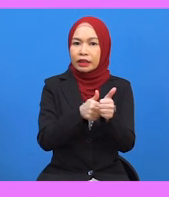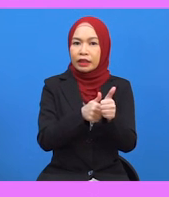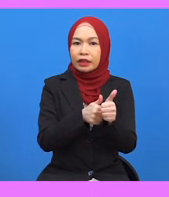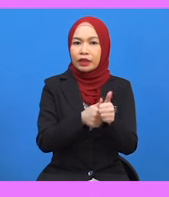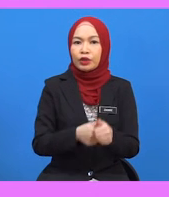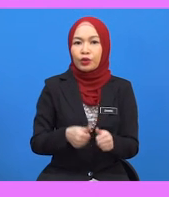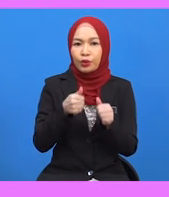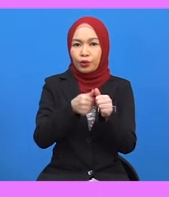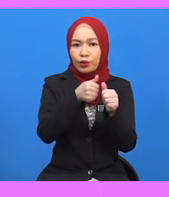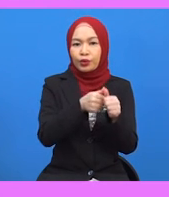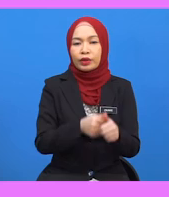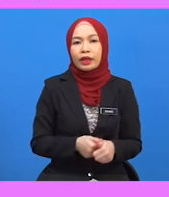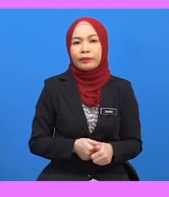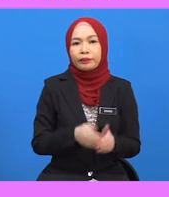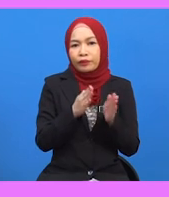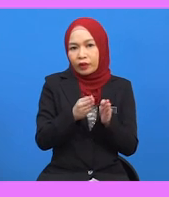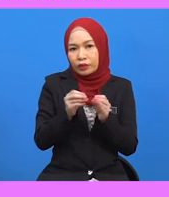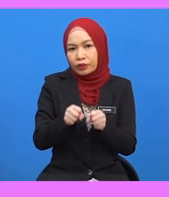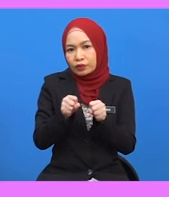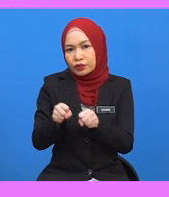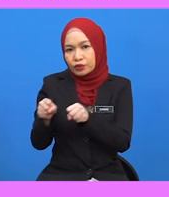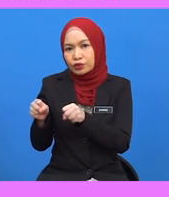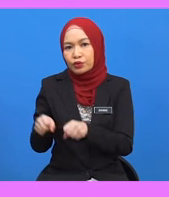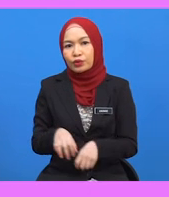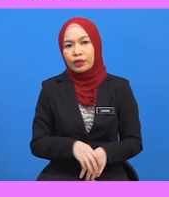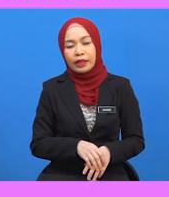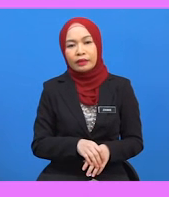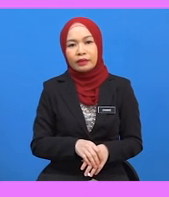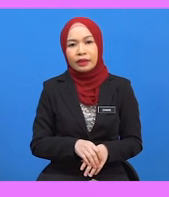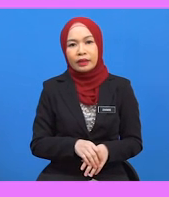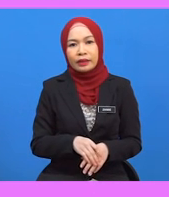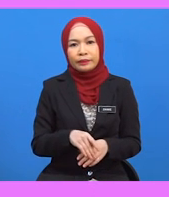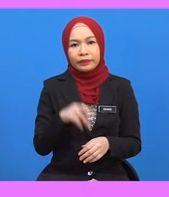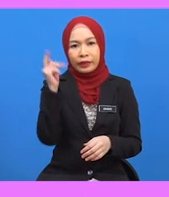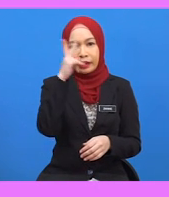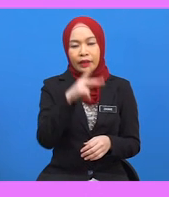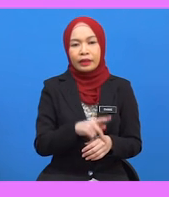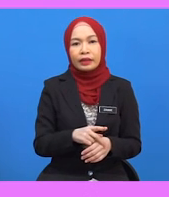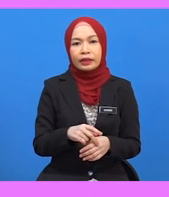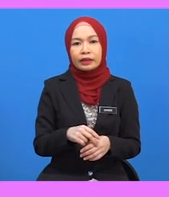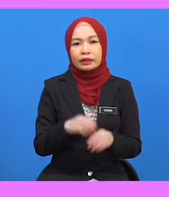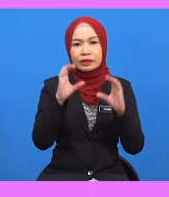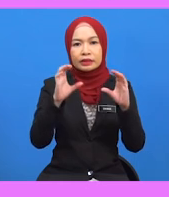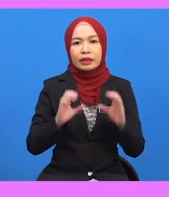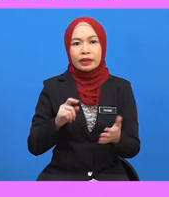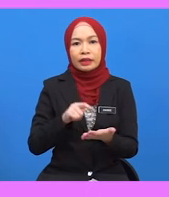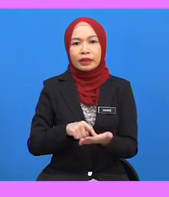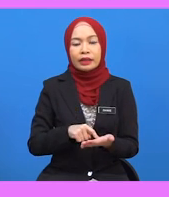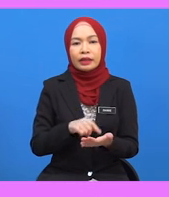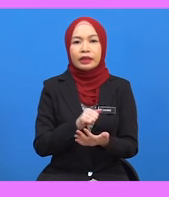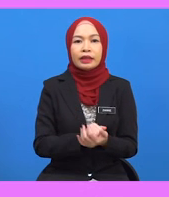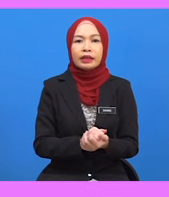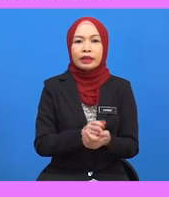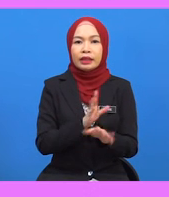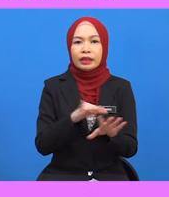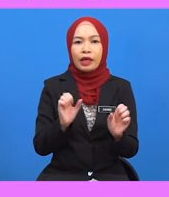Teknik ini kurang efisien kerana memerlukan masa yang panjang untuk dilaksanakan jika senarai item terlalu